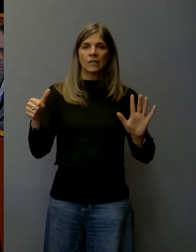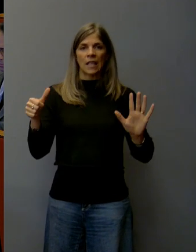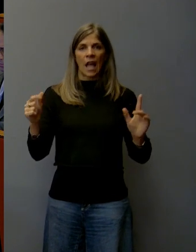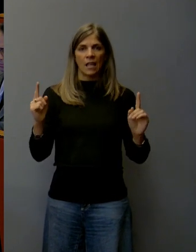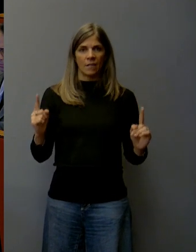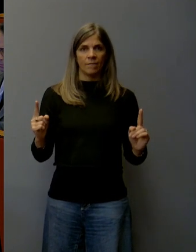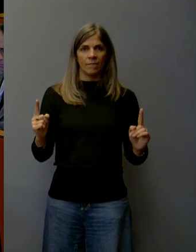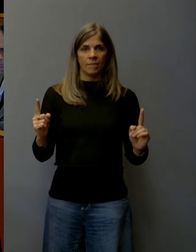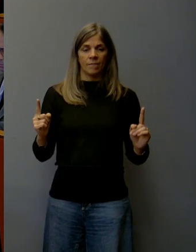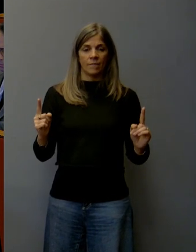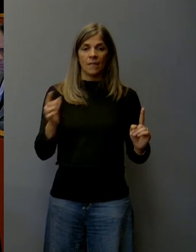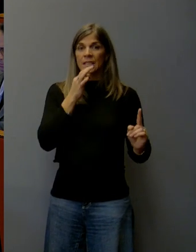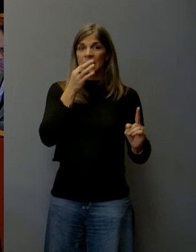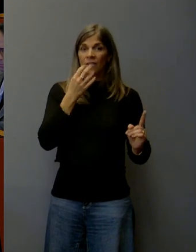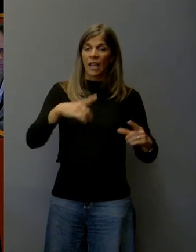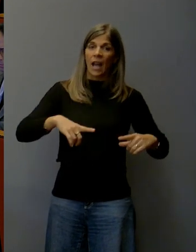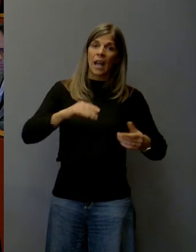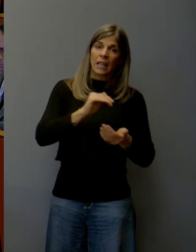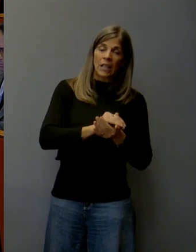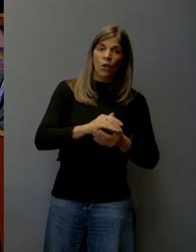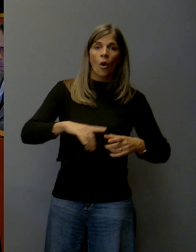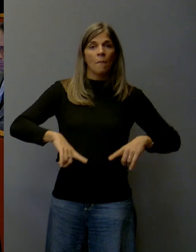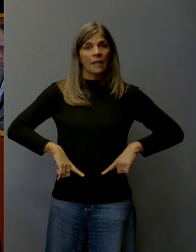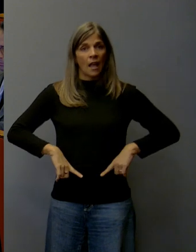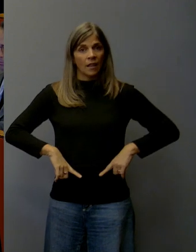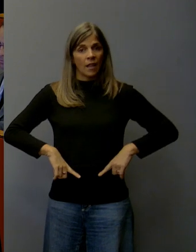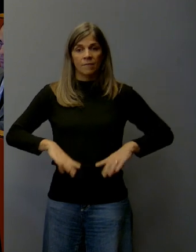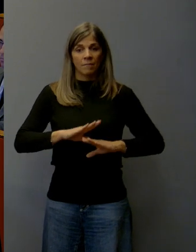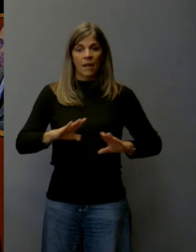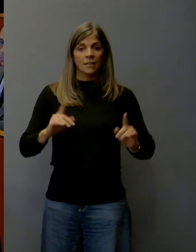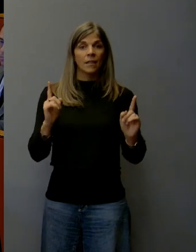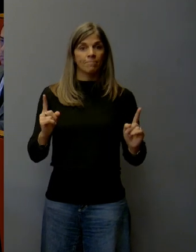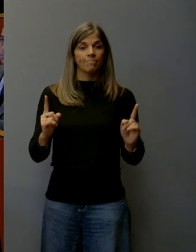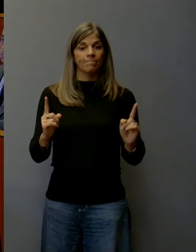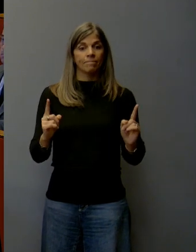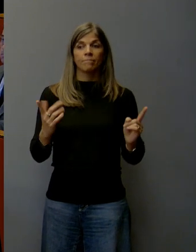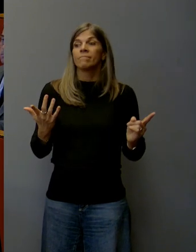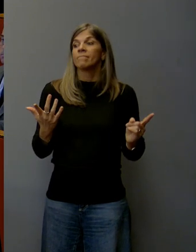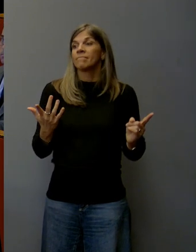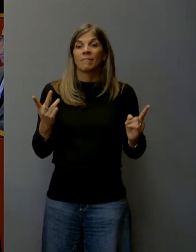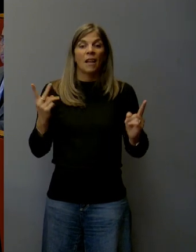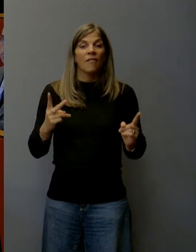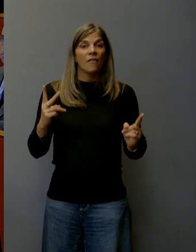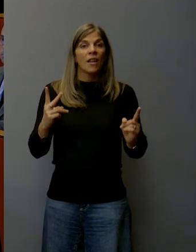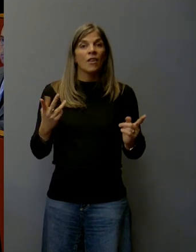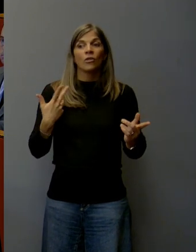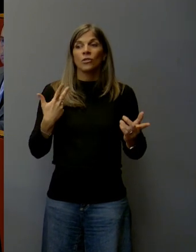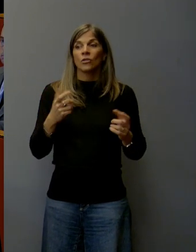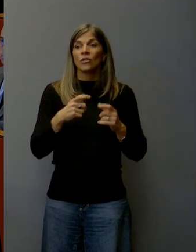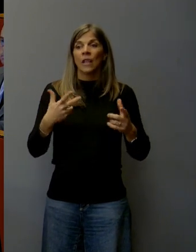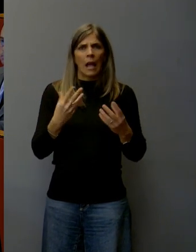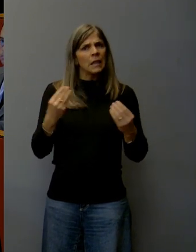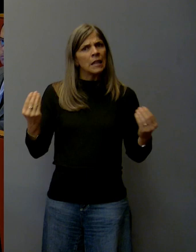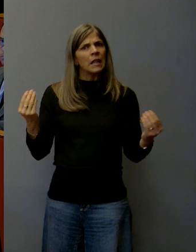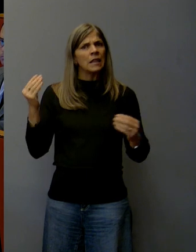stiamo parlando di materne nidi e materne però abbiamo una città dove ci sono un sacco di ragazzi Anzi